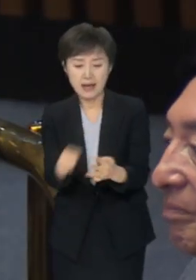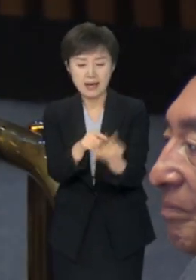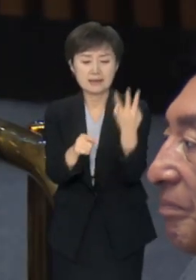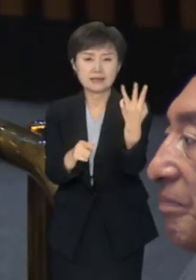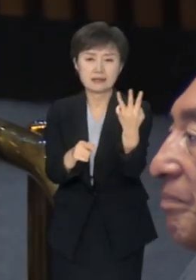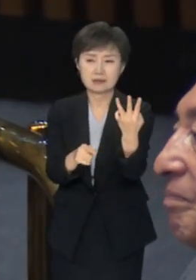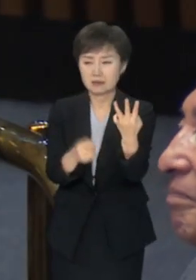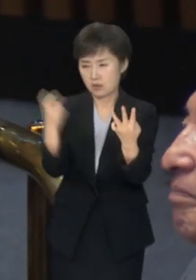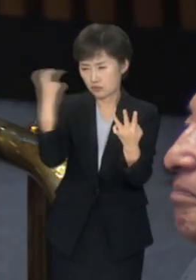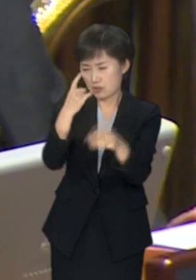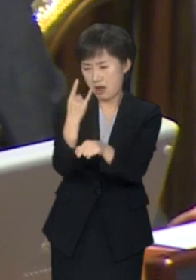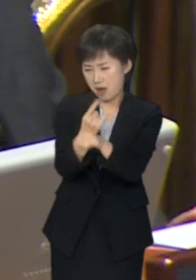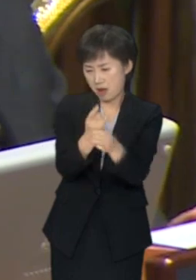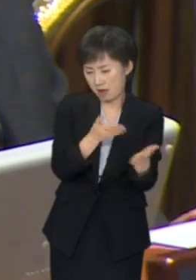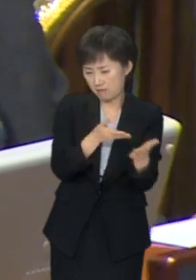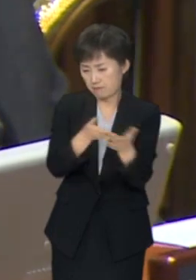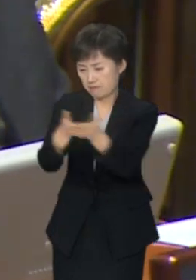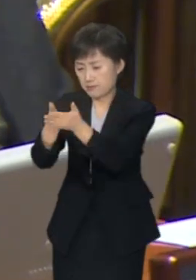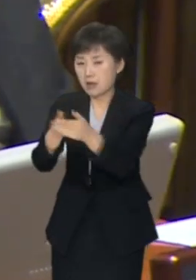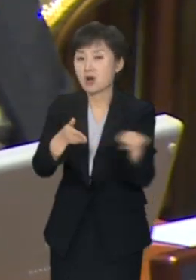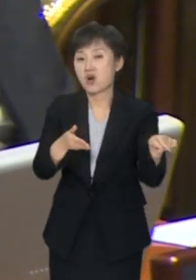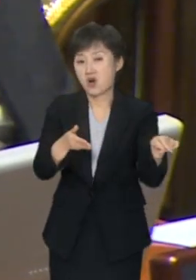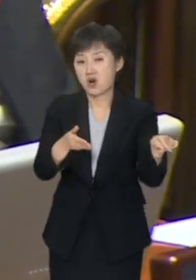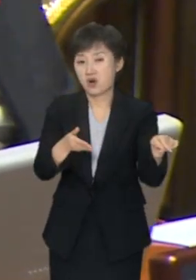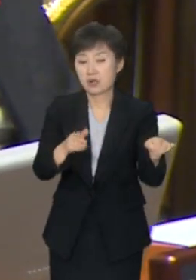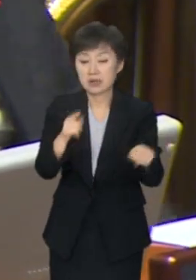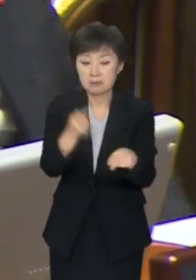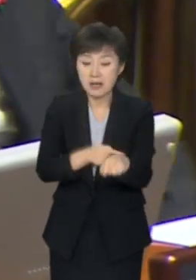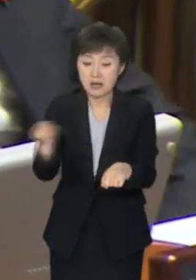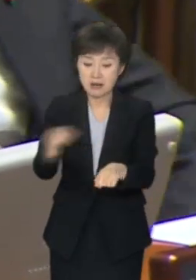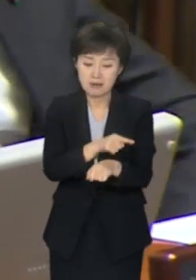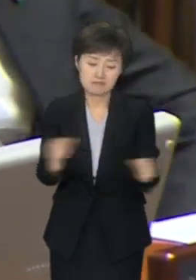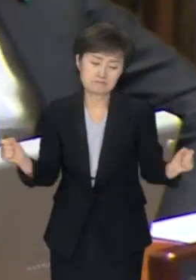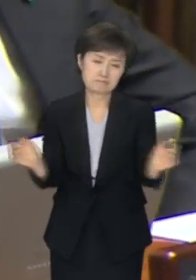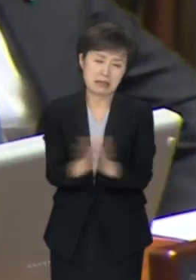건의 국정조사 도입도 강행하겠다는 의지여서 여야